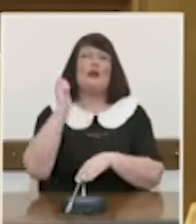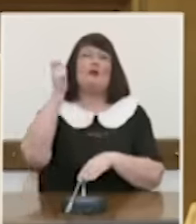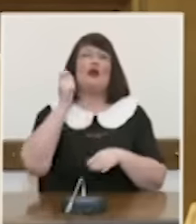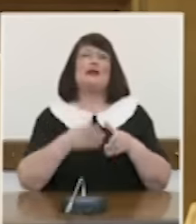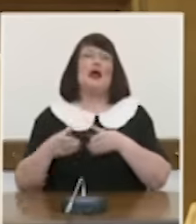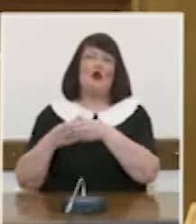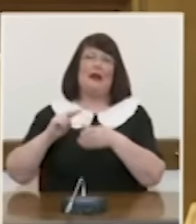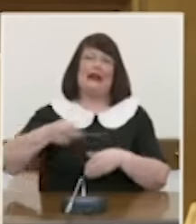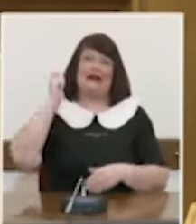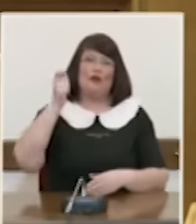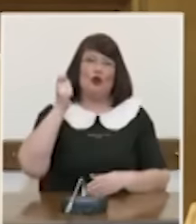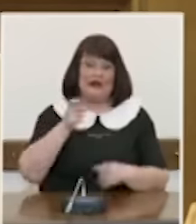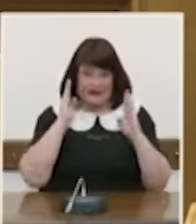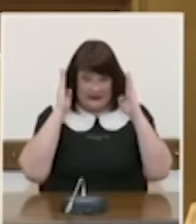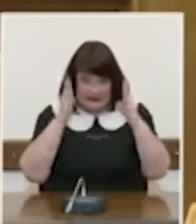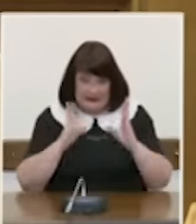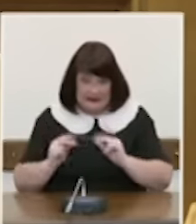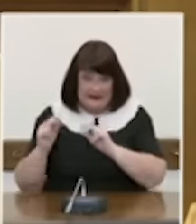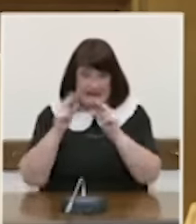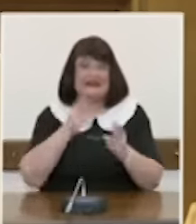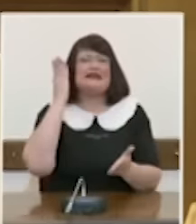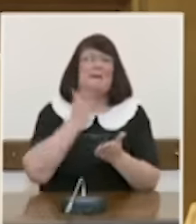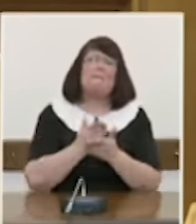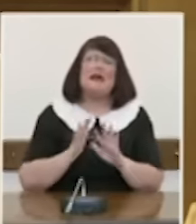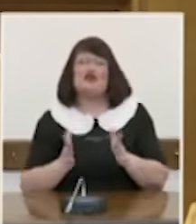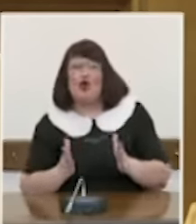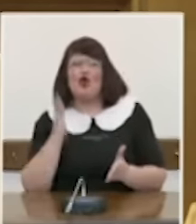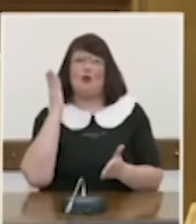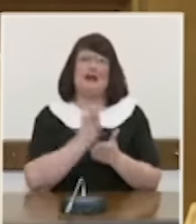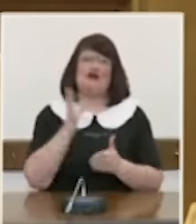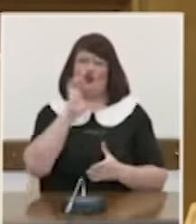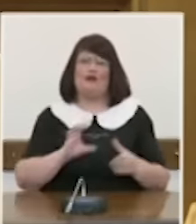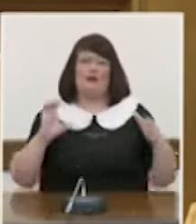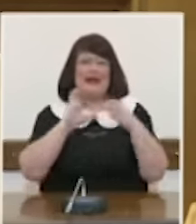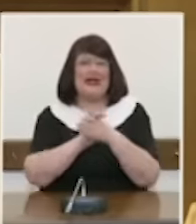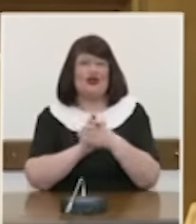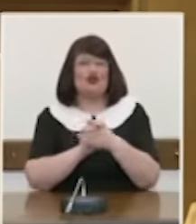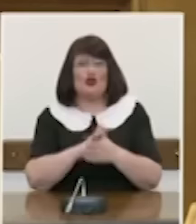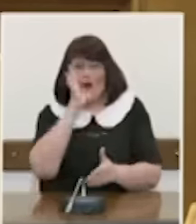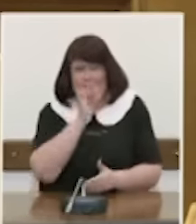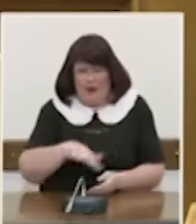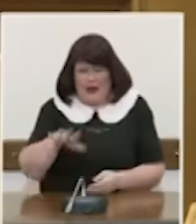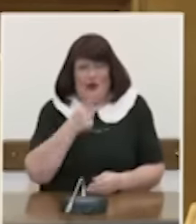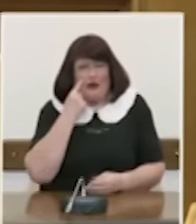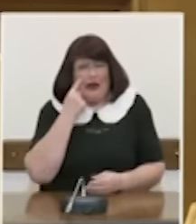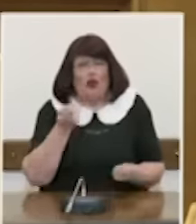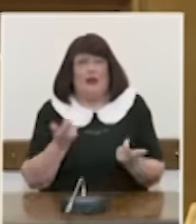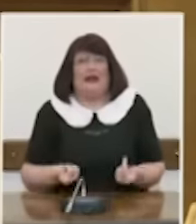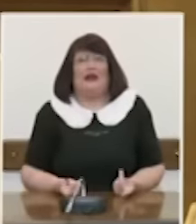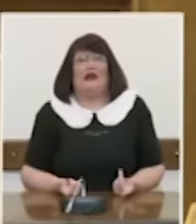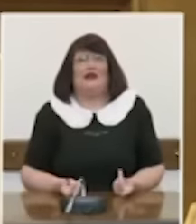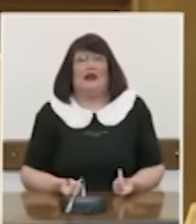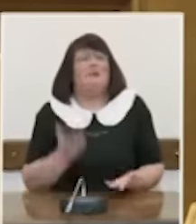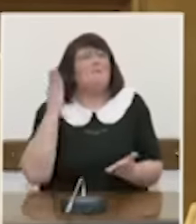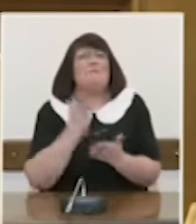αντιπολίτευσης στη συζήτηση στους μέσους όρους της Ευρωπαϊκής Ένωσης και όχι στην πραγματικότητα. Μια πραγματικότητα